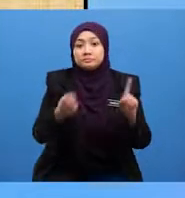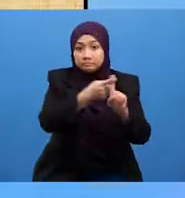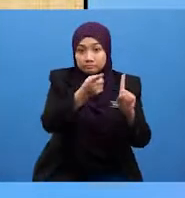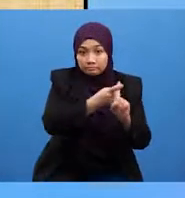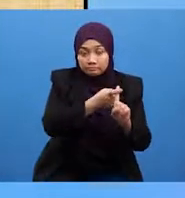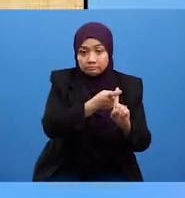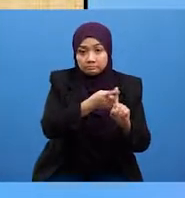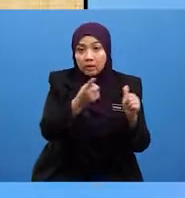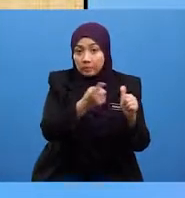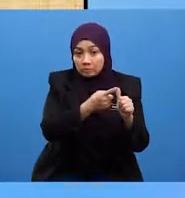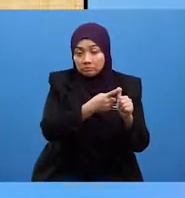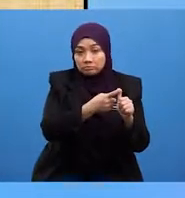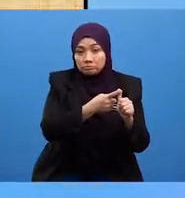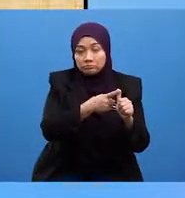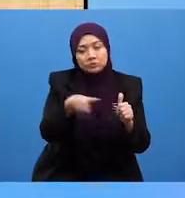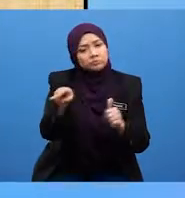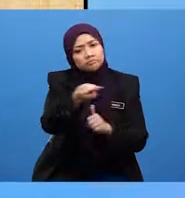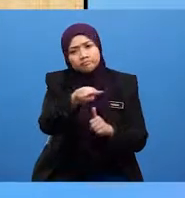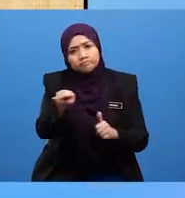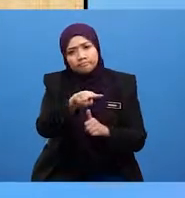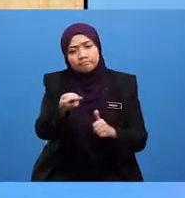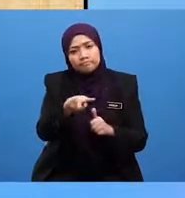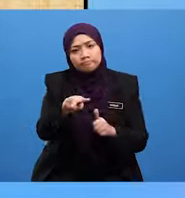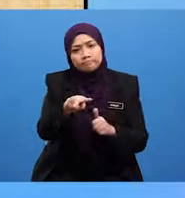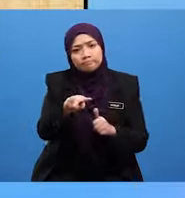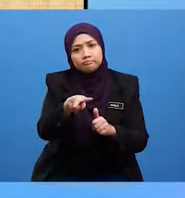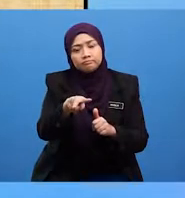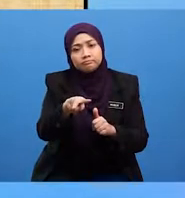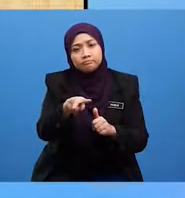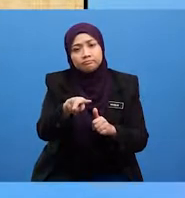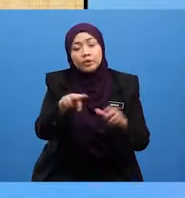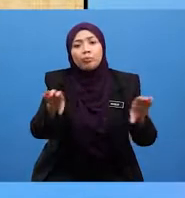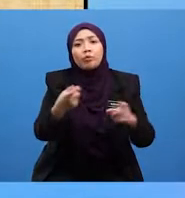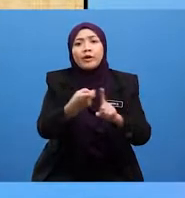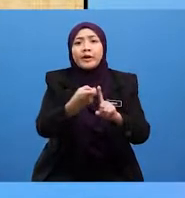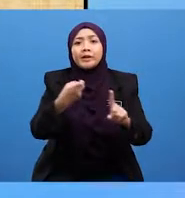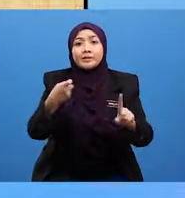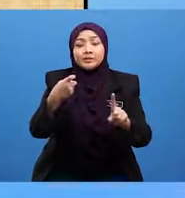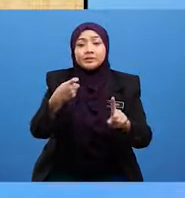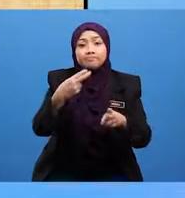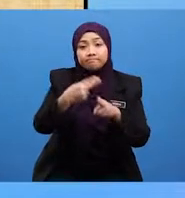pertama, kedua-duanya diperbuat daripada petroleum.